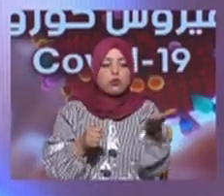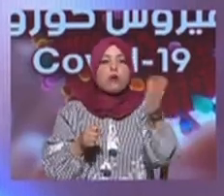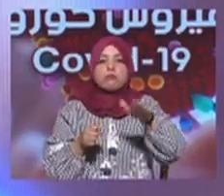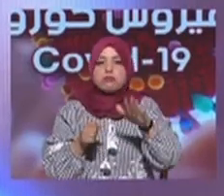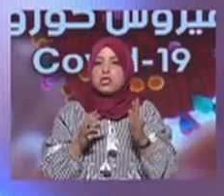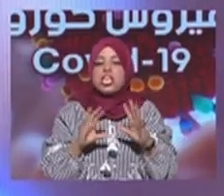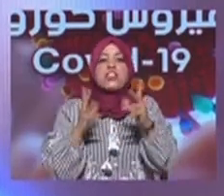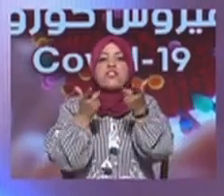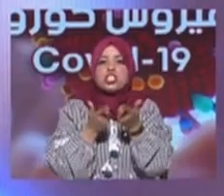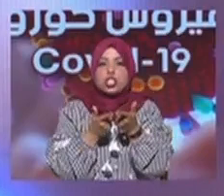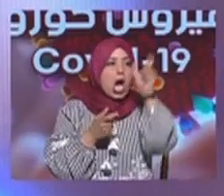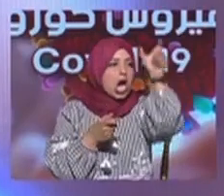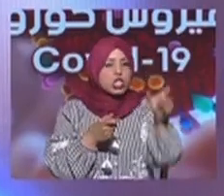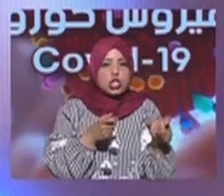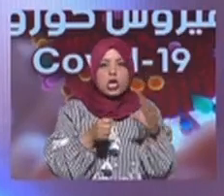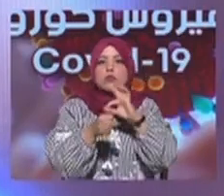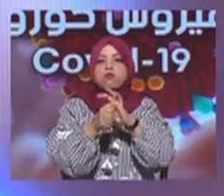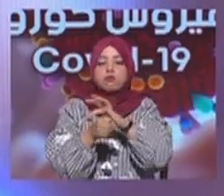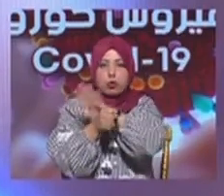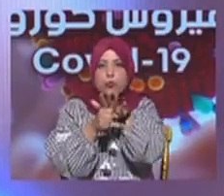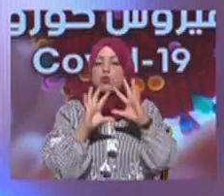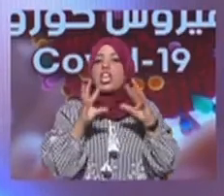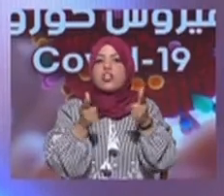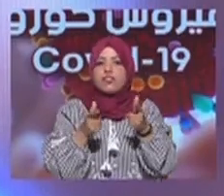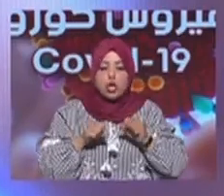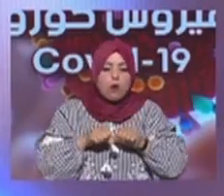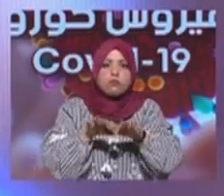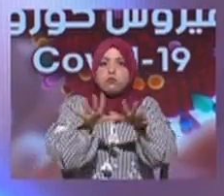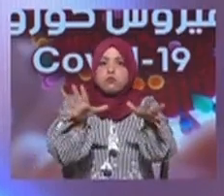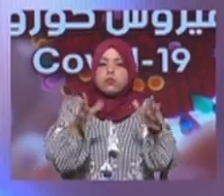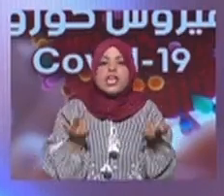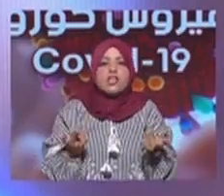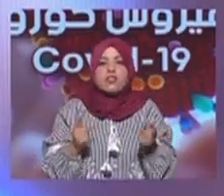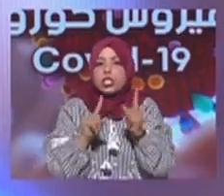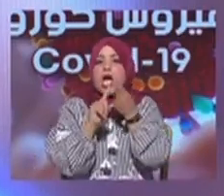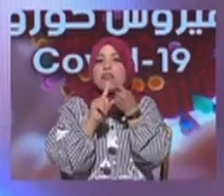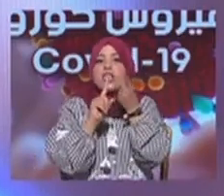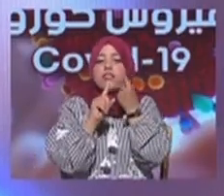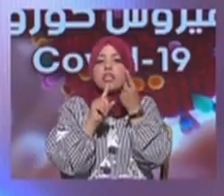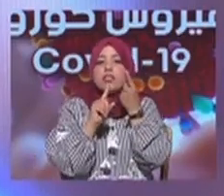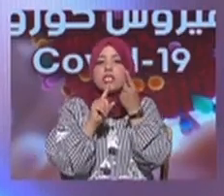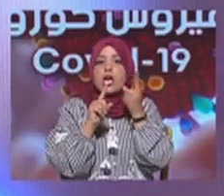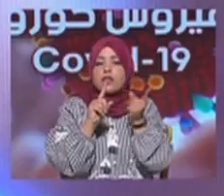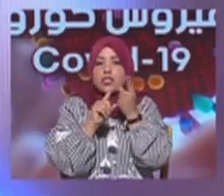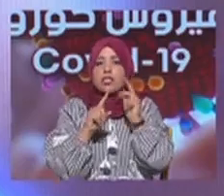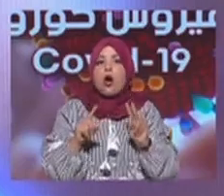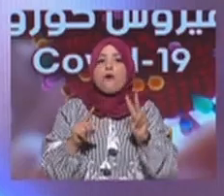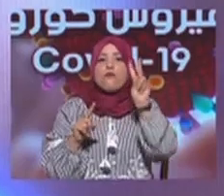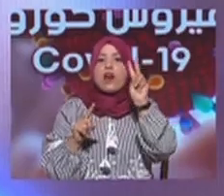المرض من غير ما يظهر عليهم المرض معناتها وقتها تبدا عندها قيمه هالتغيرات اذا كان لقيناها وربطناها